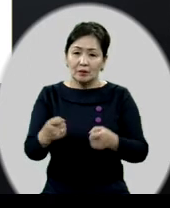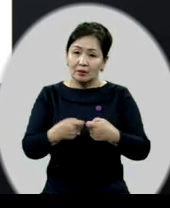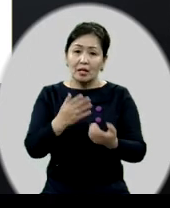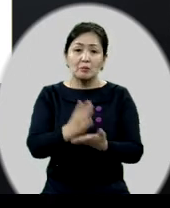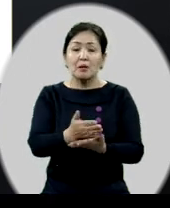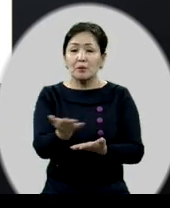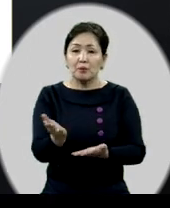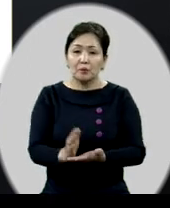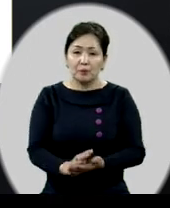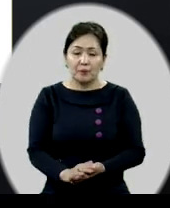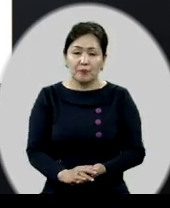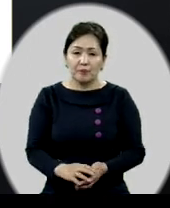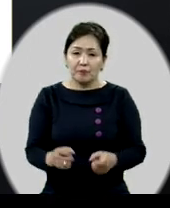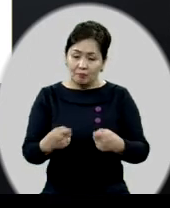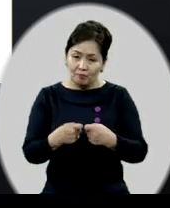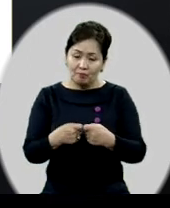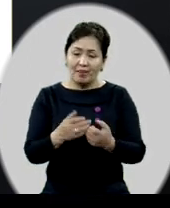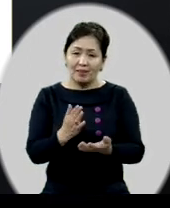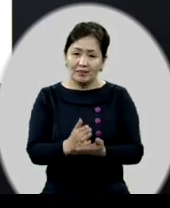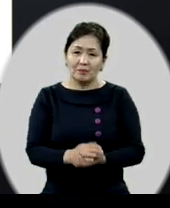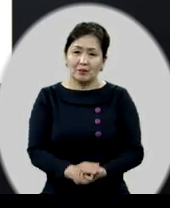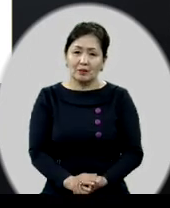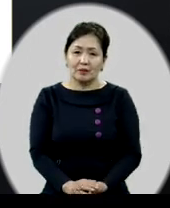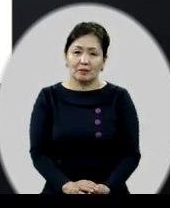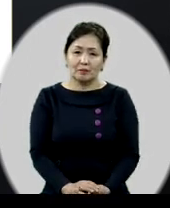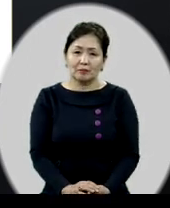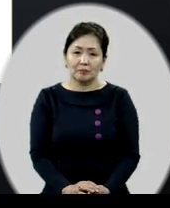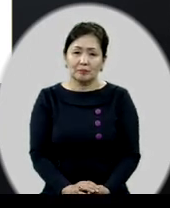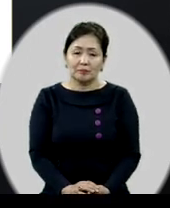уу? Таарч байна.